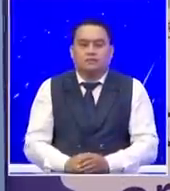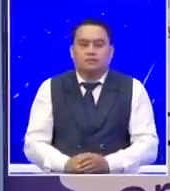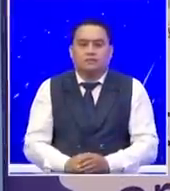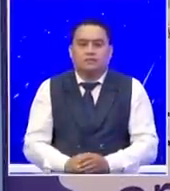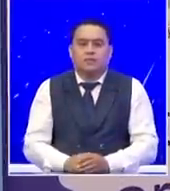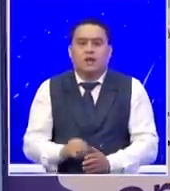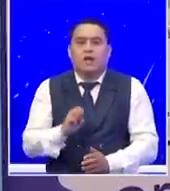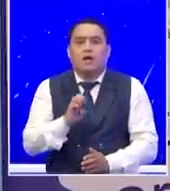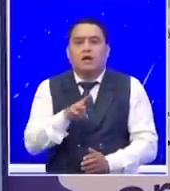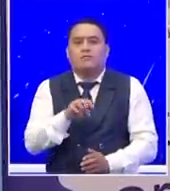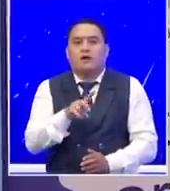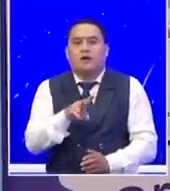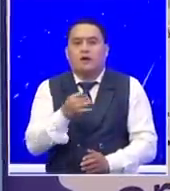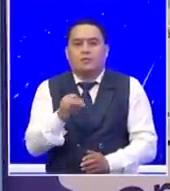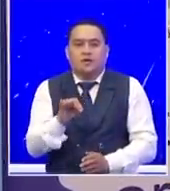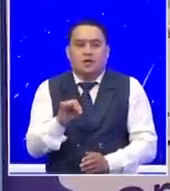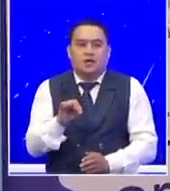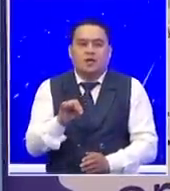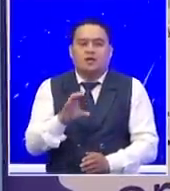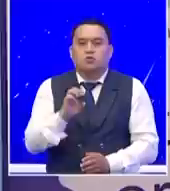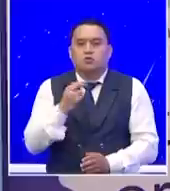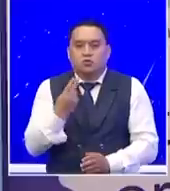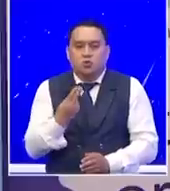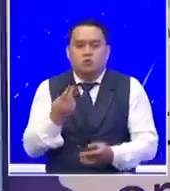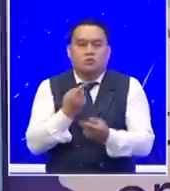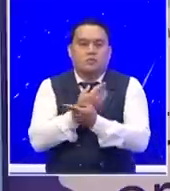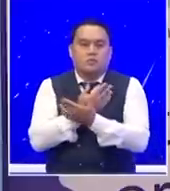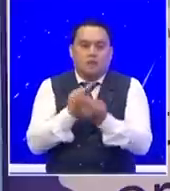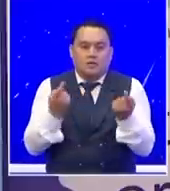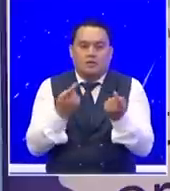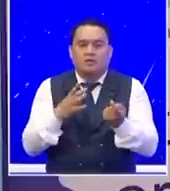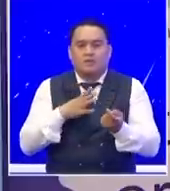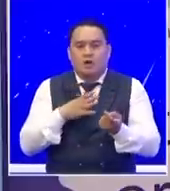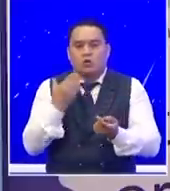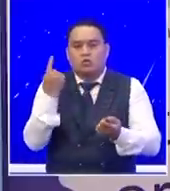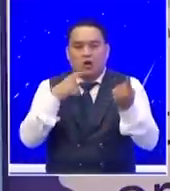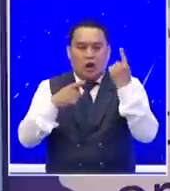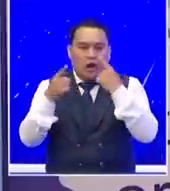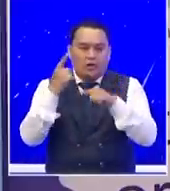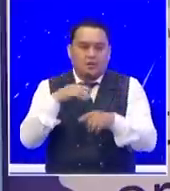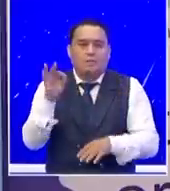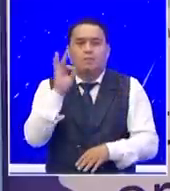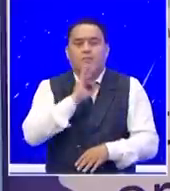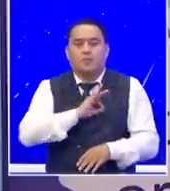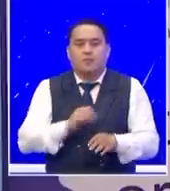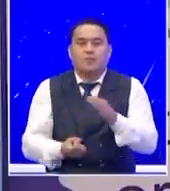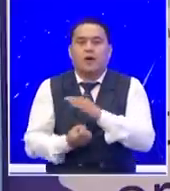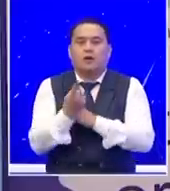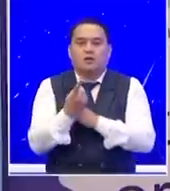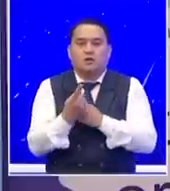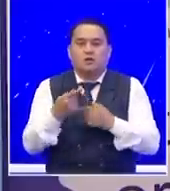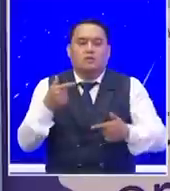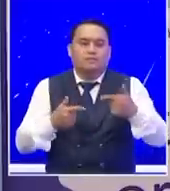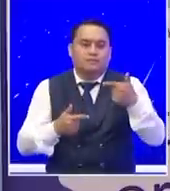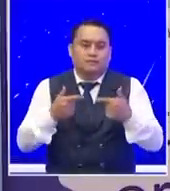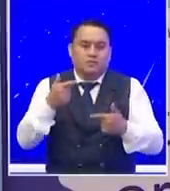еңбегінде бірқатар қоғамдық, әлеуметтік, этикалық мәселелерге талдау жасалған. Ол бұл шығармасында мемлекеттің пайда болуы, ондағы теңсіздіктің